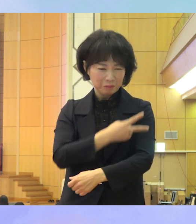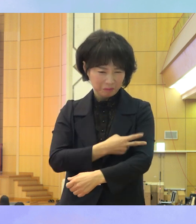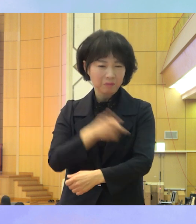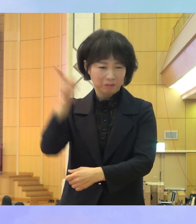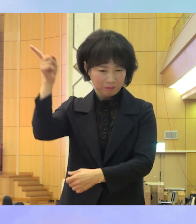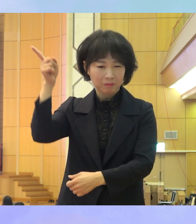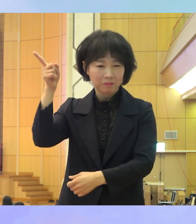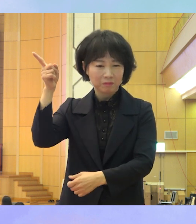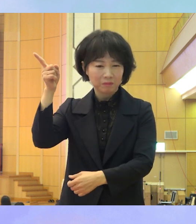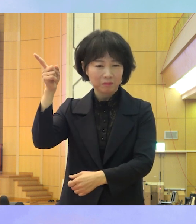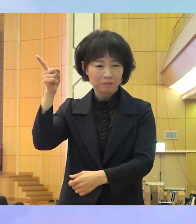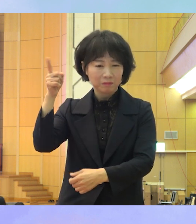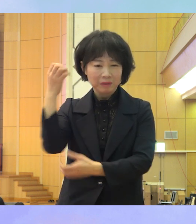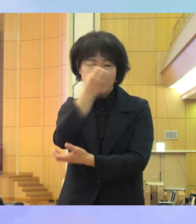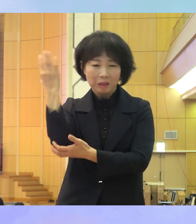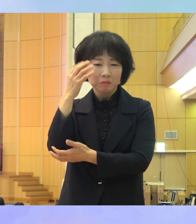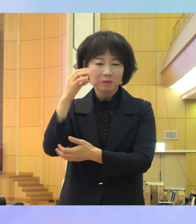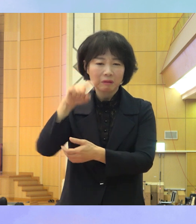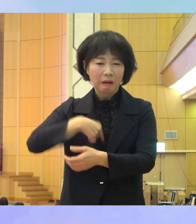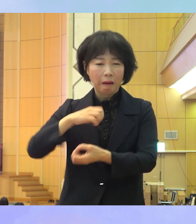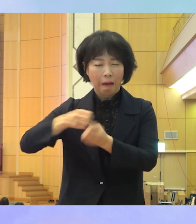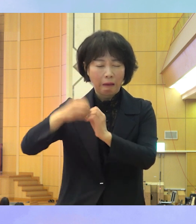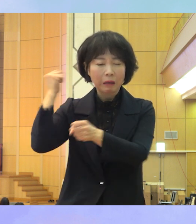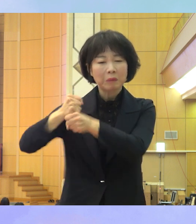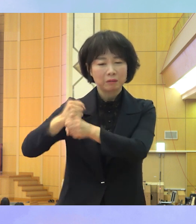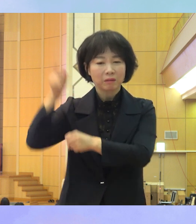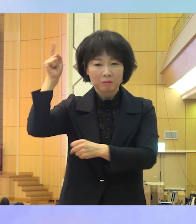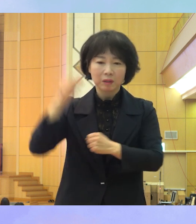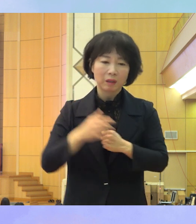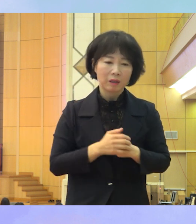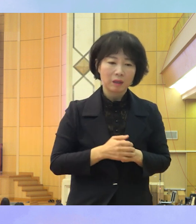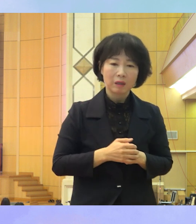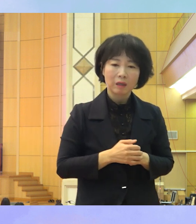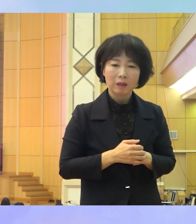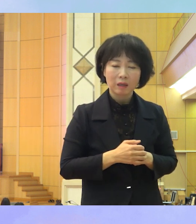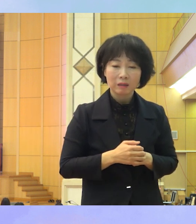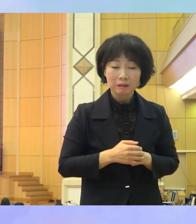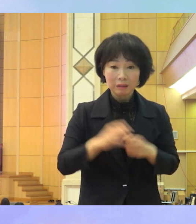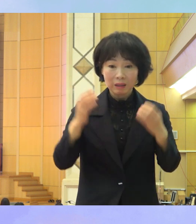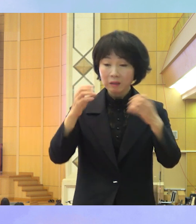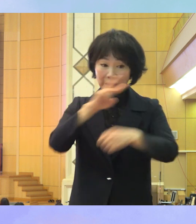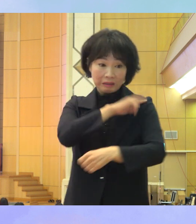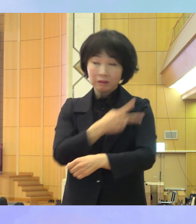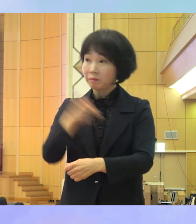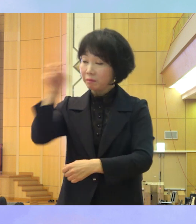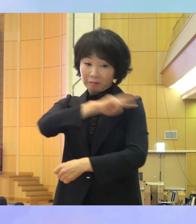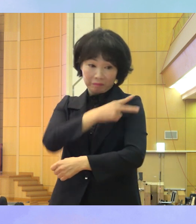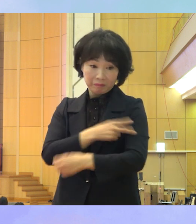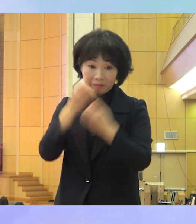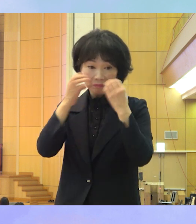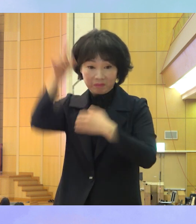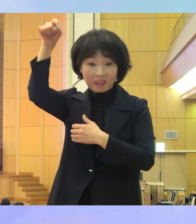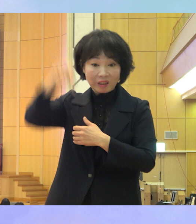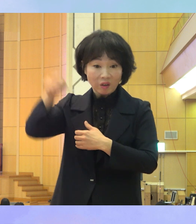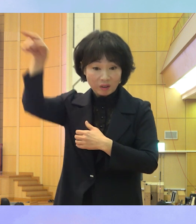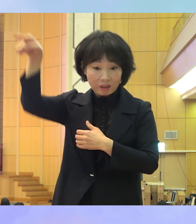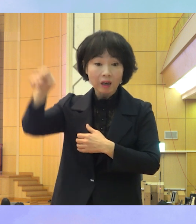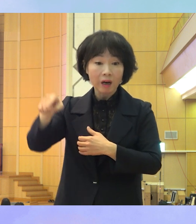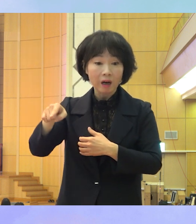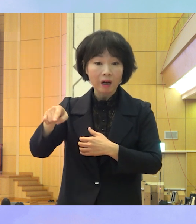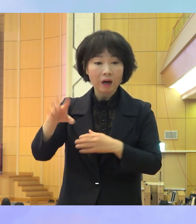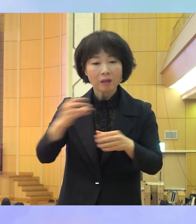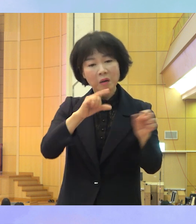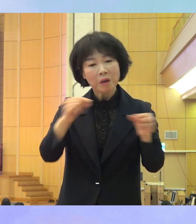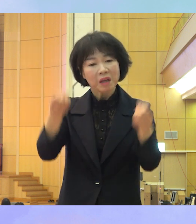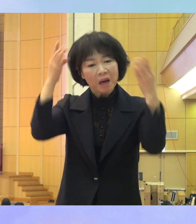신문에 올렸는데 옆에 글씨는 신천지가 성만찬에 대해서 주장하는 내용이에요. 그러니까